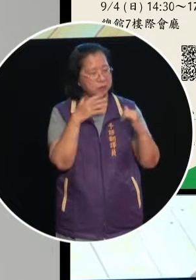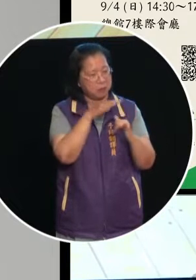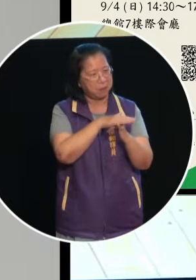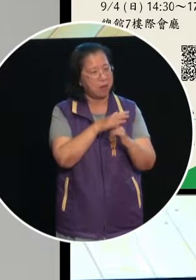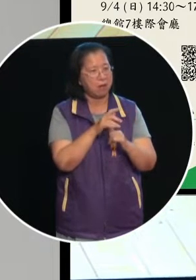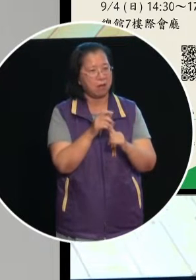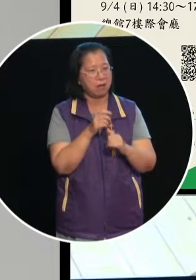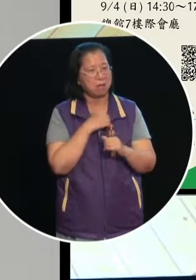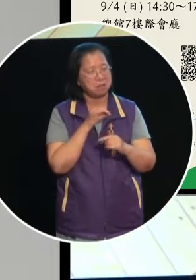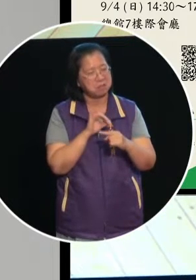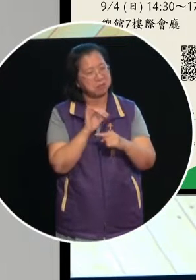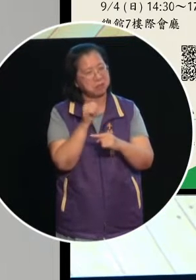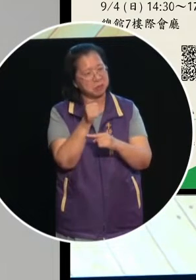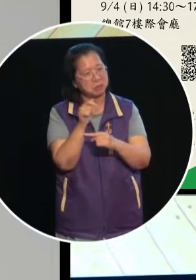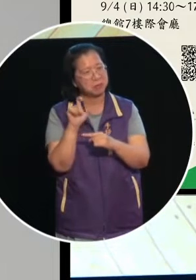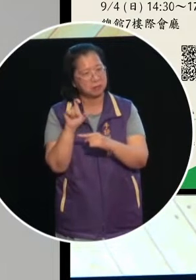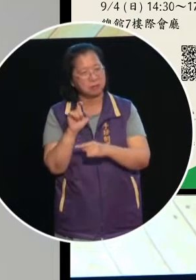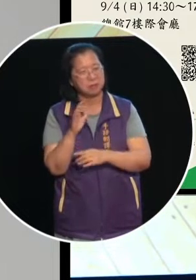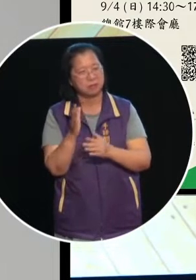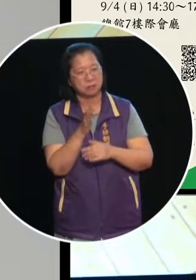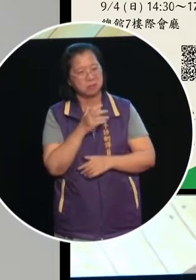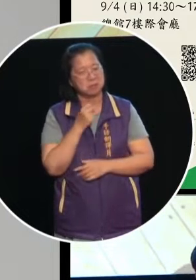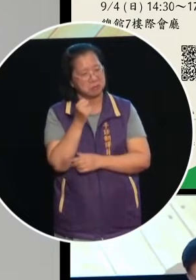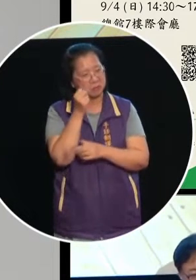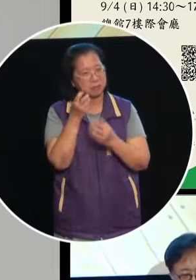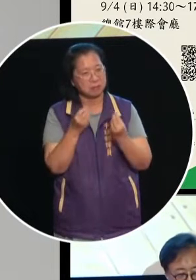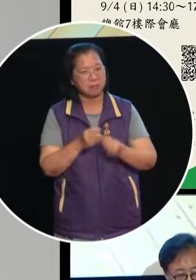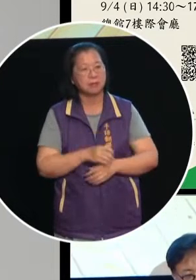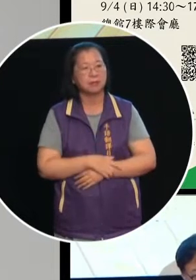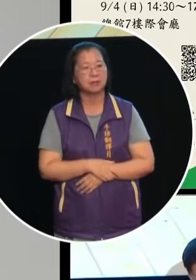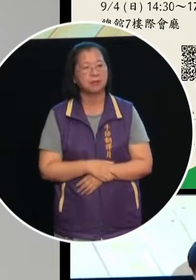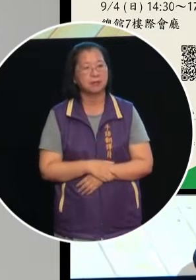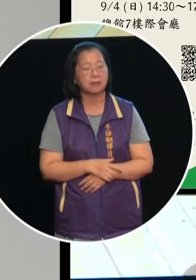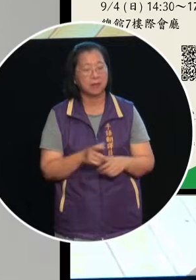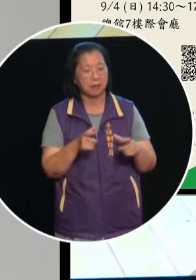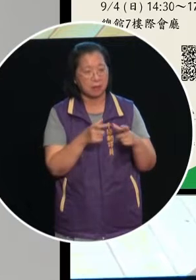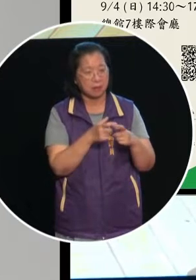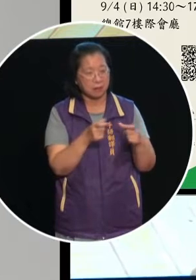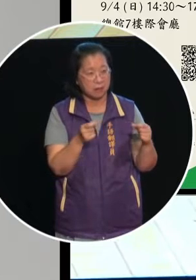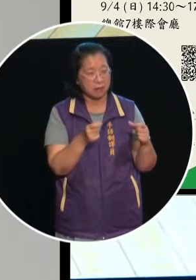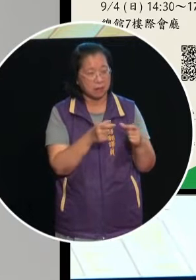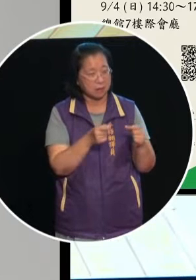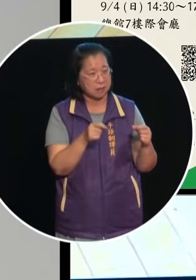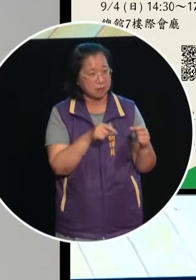前政治情况来看，日本政治有一个